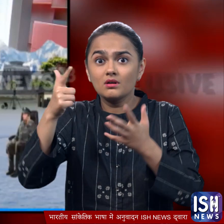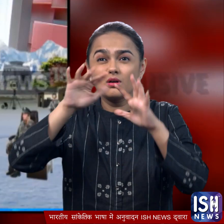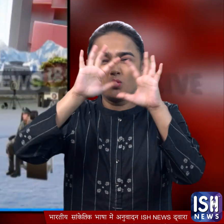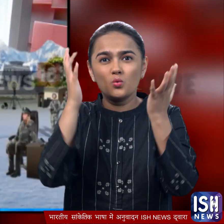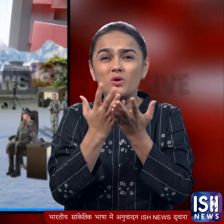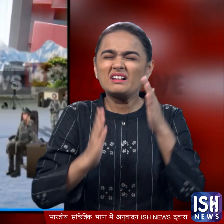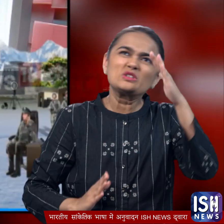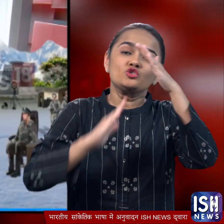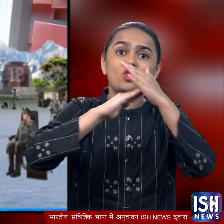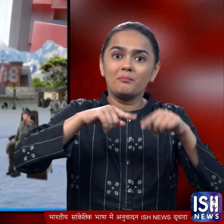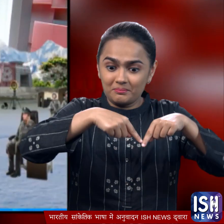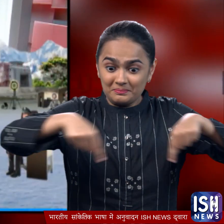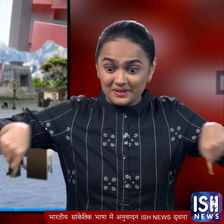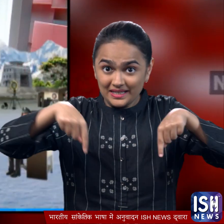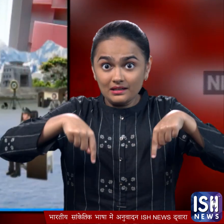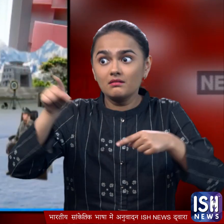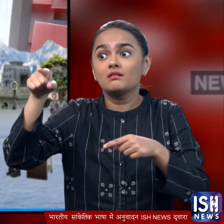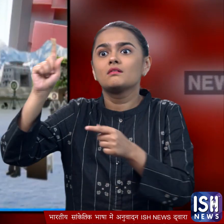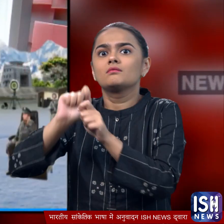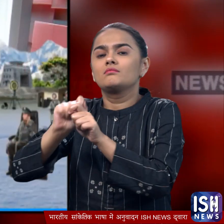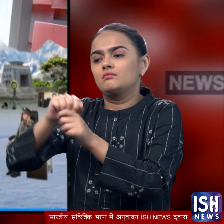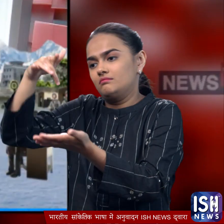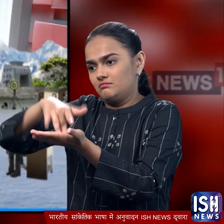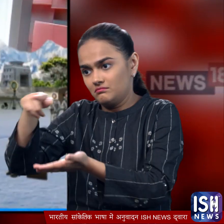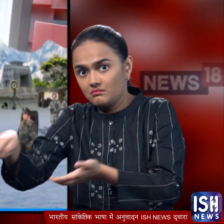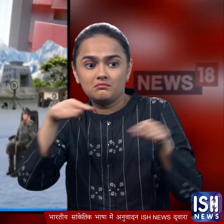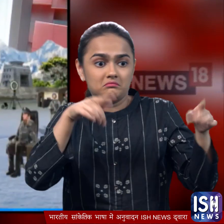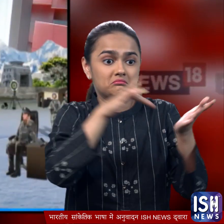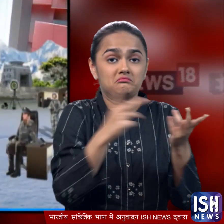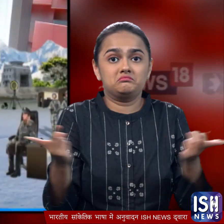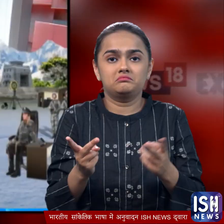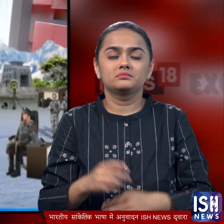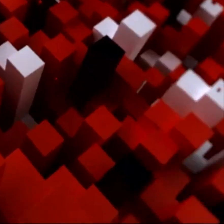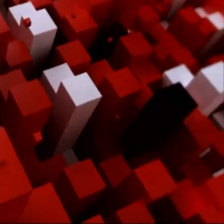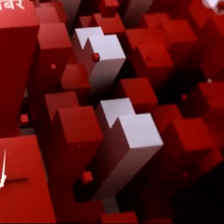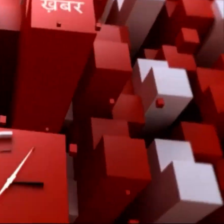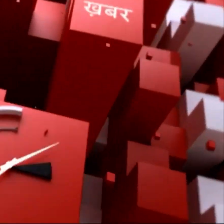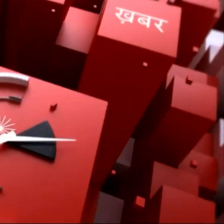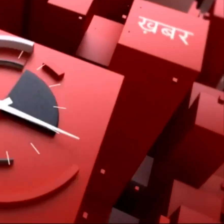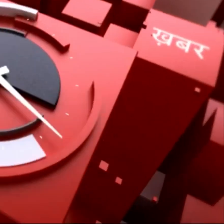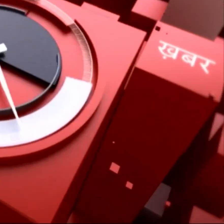दुनिया की सबसे ऊंची बॉर्डर क्रॉसिंग मानी जाती है, वहां हॉटलाइन का सेटअप किया जाएगा।